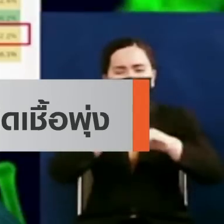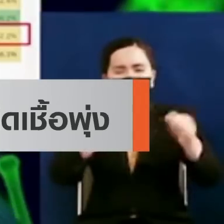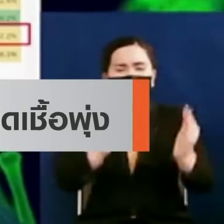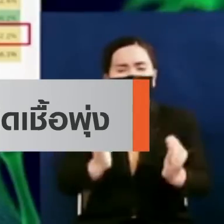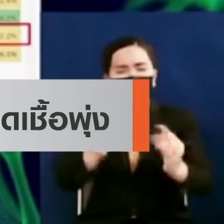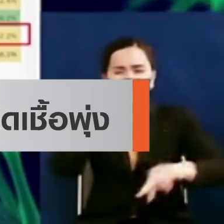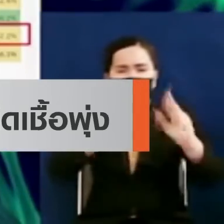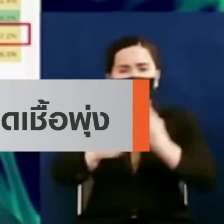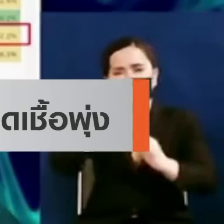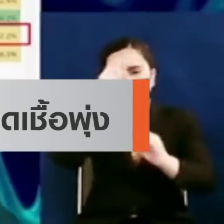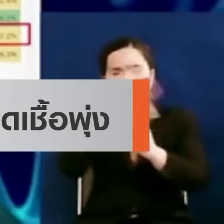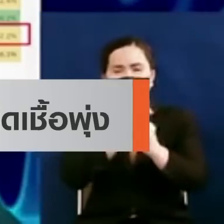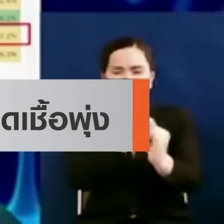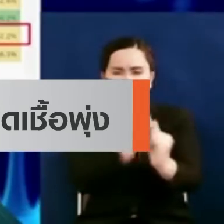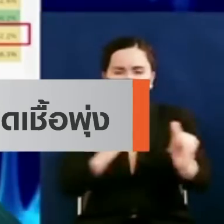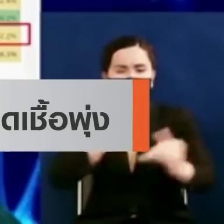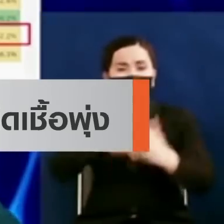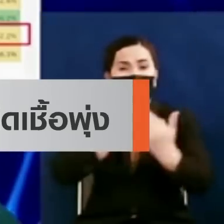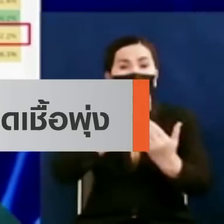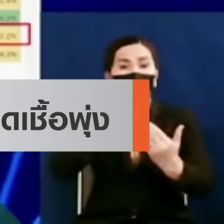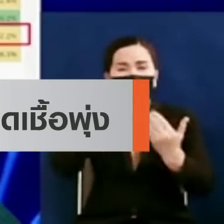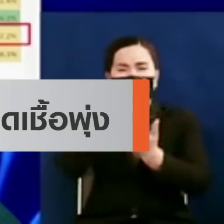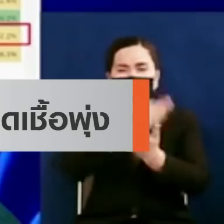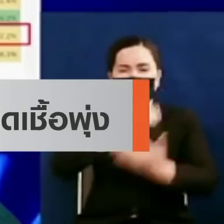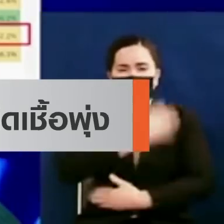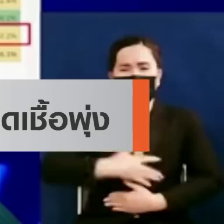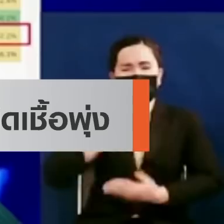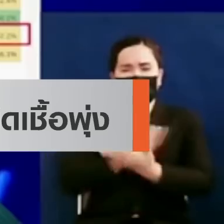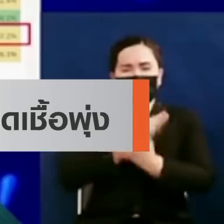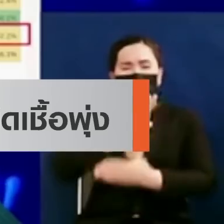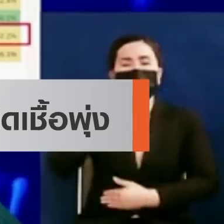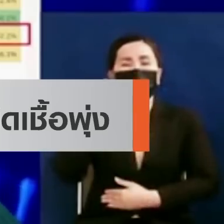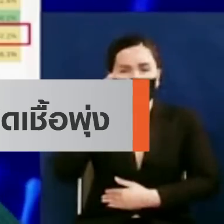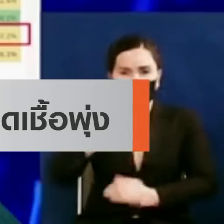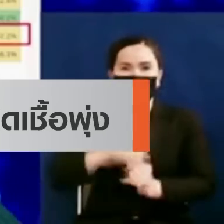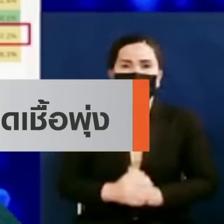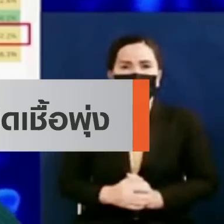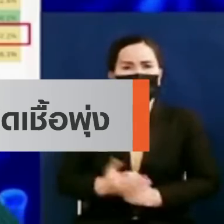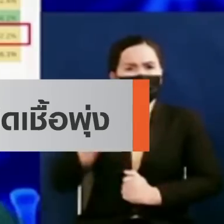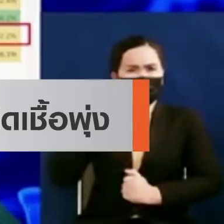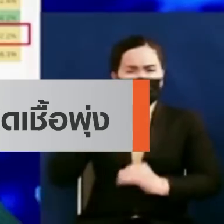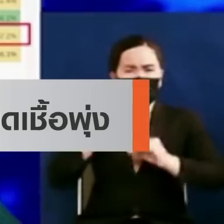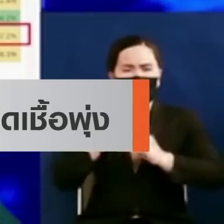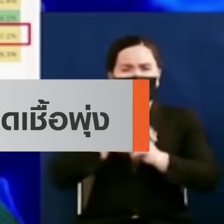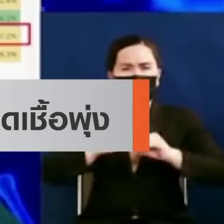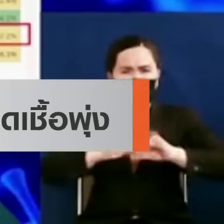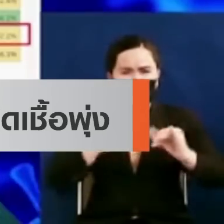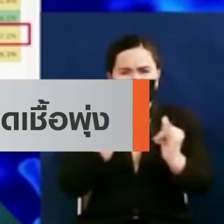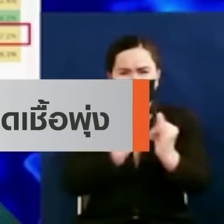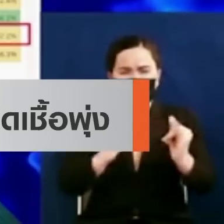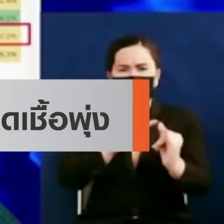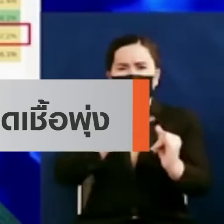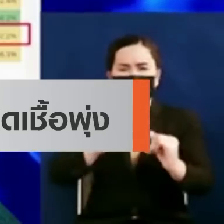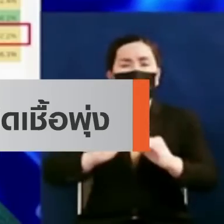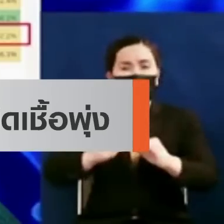องรับได้อัตราครองเตียงผู้ป่วยสีเหลืองสีแดงอยู่ที่ร้อยละ14ถึงร้อยละ15สถานการณ์เตียงในก